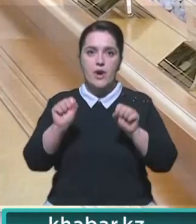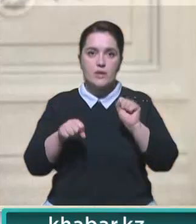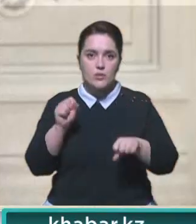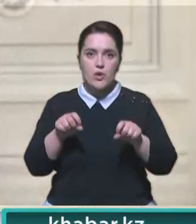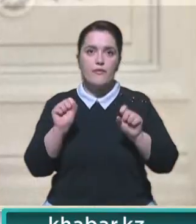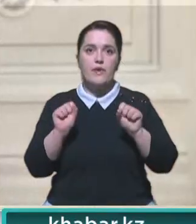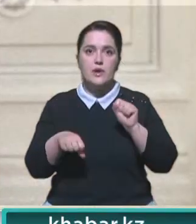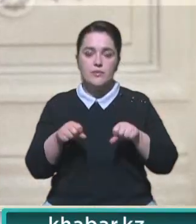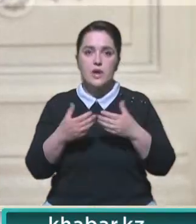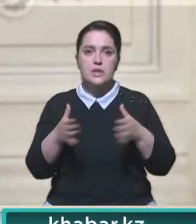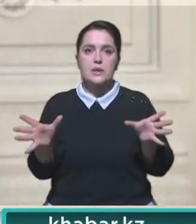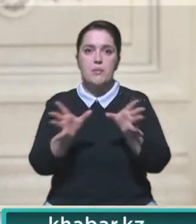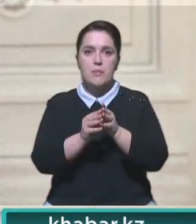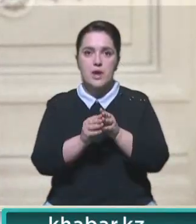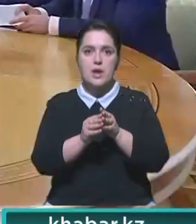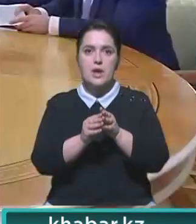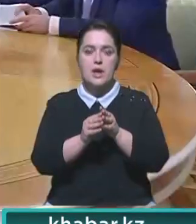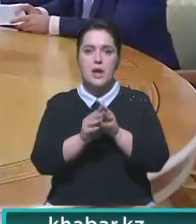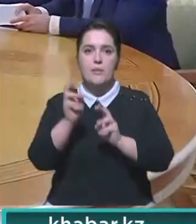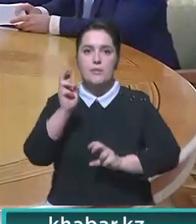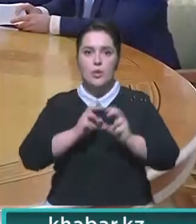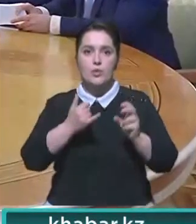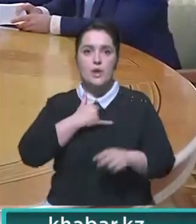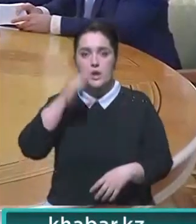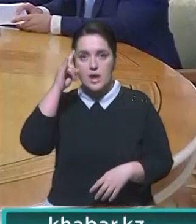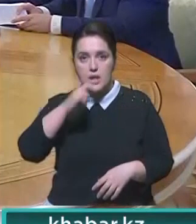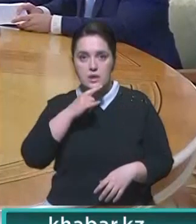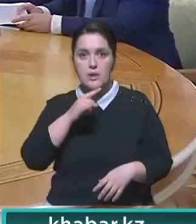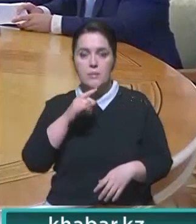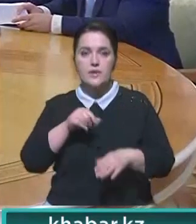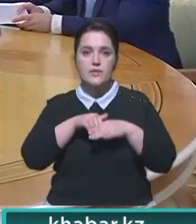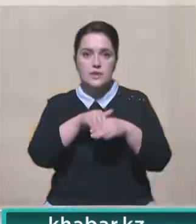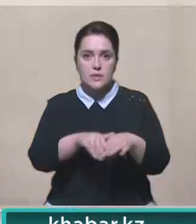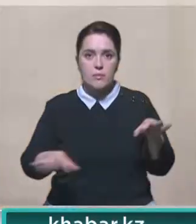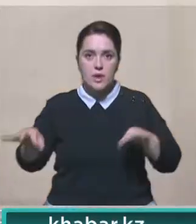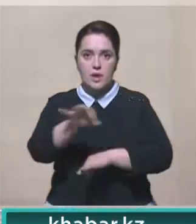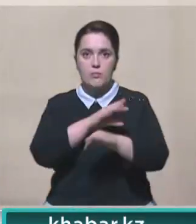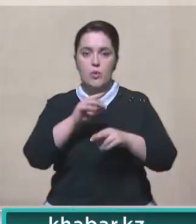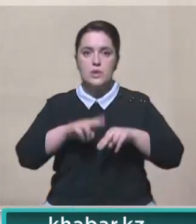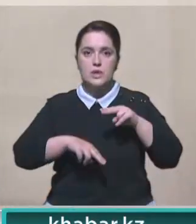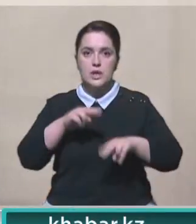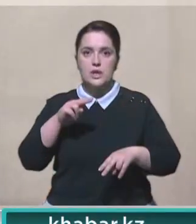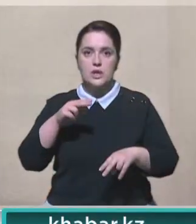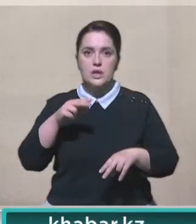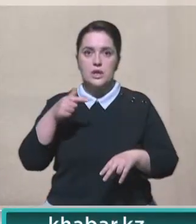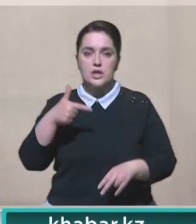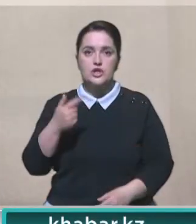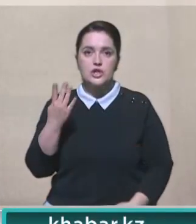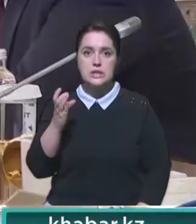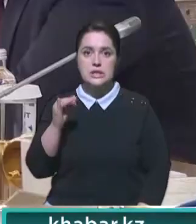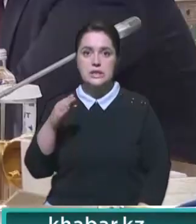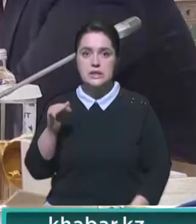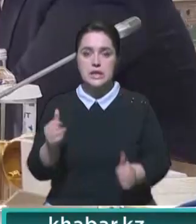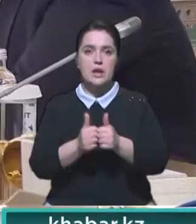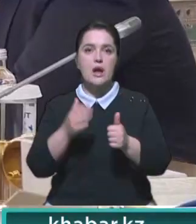возможностей а также открытие совместных предприятий в нашей стране речь идёт об инвестиционном проекте по строительству G4